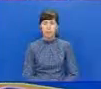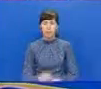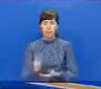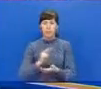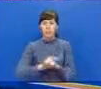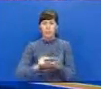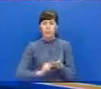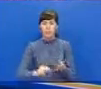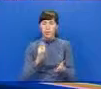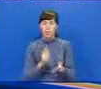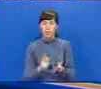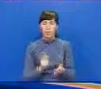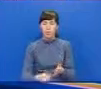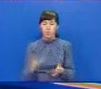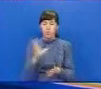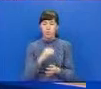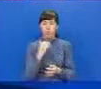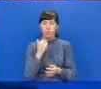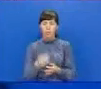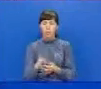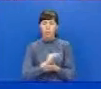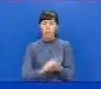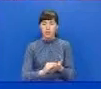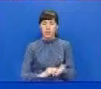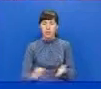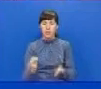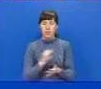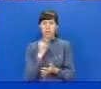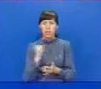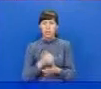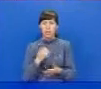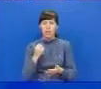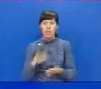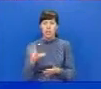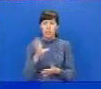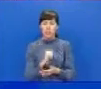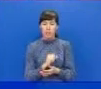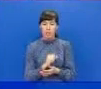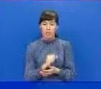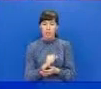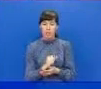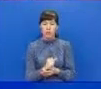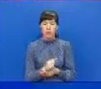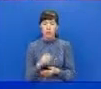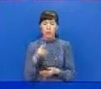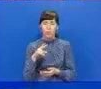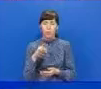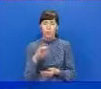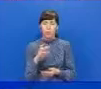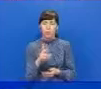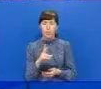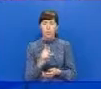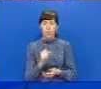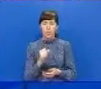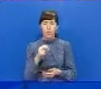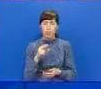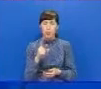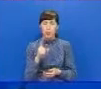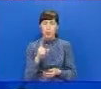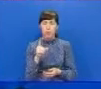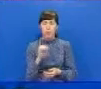бүкіл шығармашылықтарын, олардың жазып жатқан тарихи дүниелер, көркем дүниелер, хикаяттар, проза, поэзия, драматургия әр